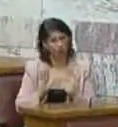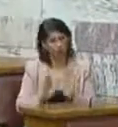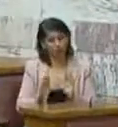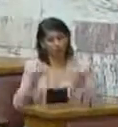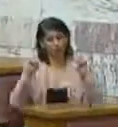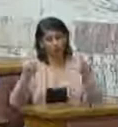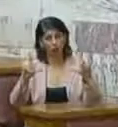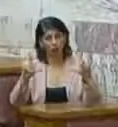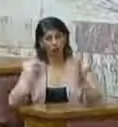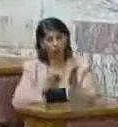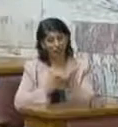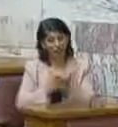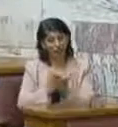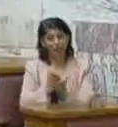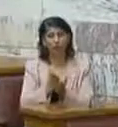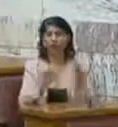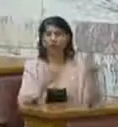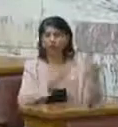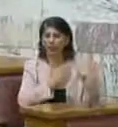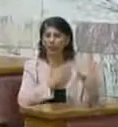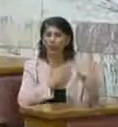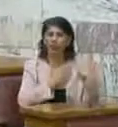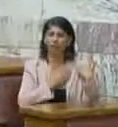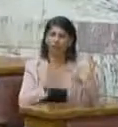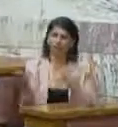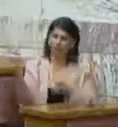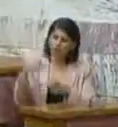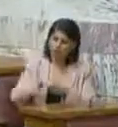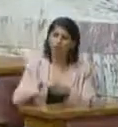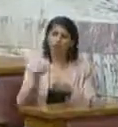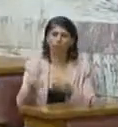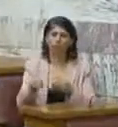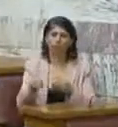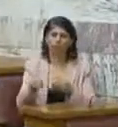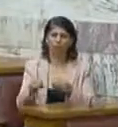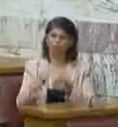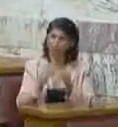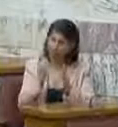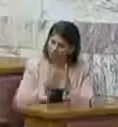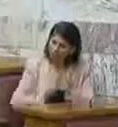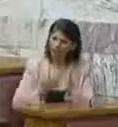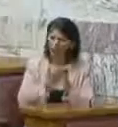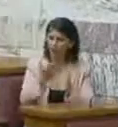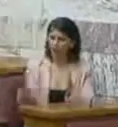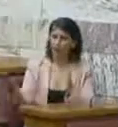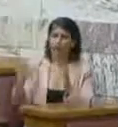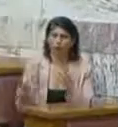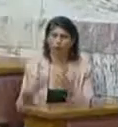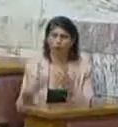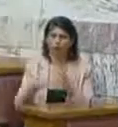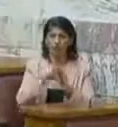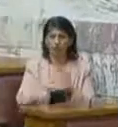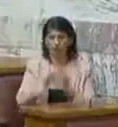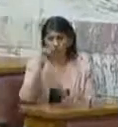η δικαιοσύνη θα αναλάβει και θα περιλάβει αυτούς τους 10. Λοιπόν, για να συνεννοούμαστε. Κανόνας